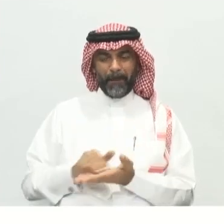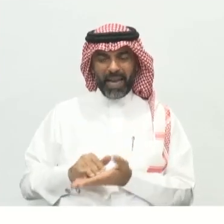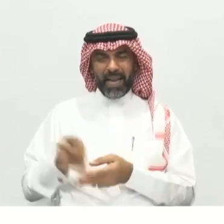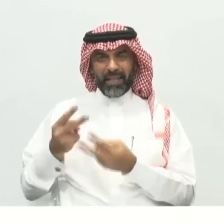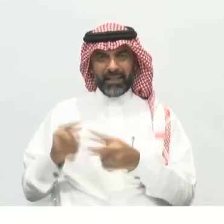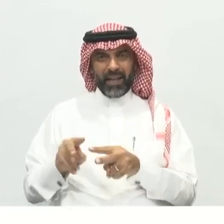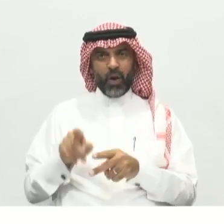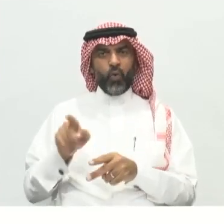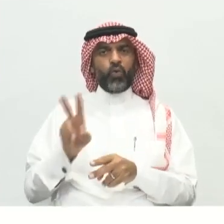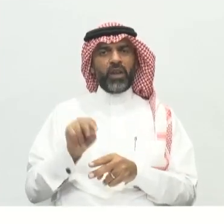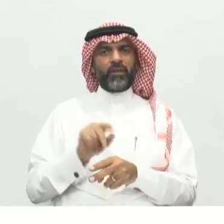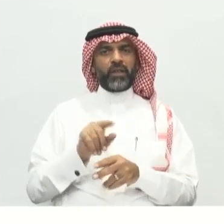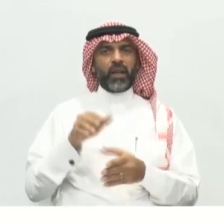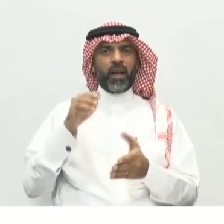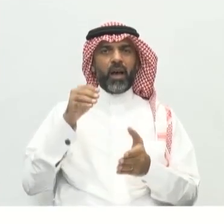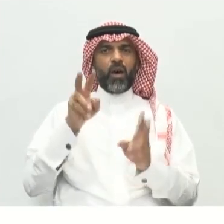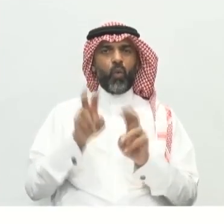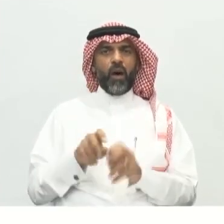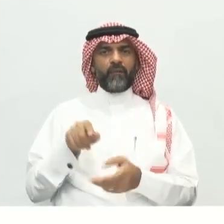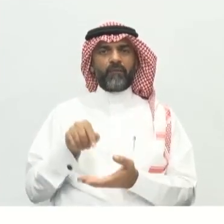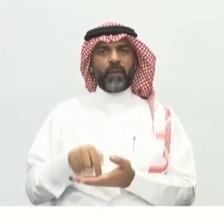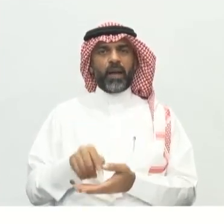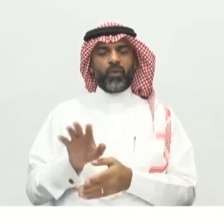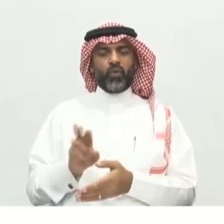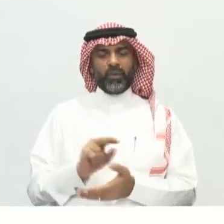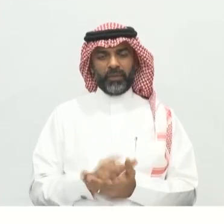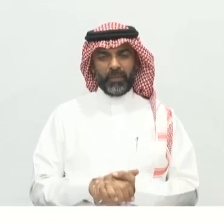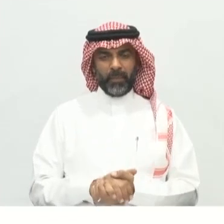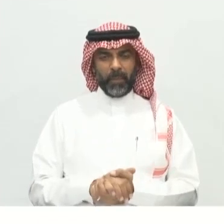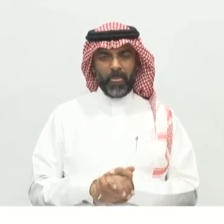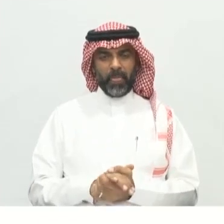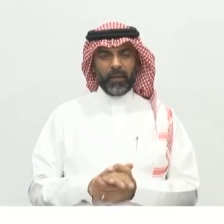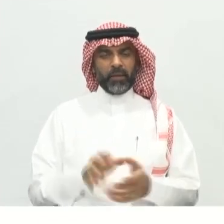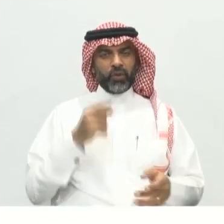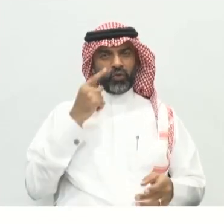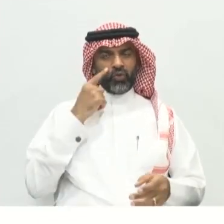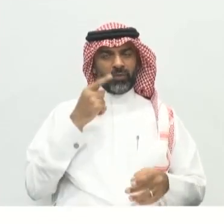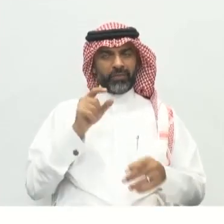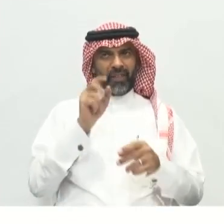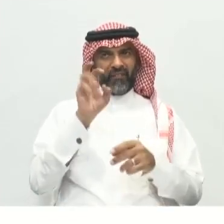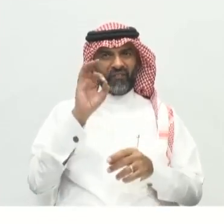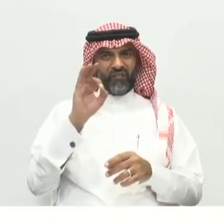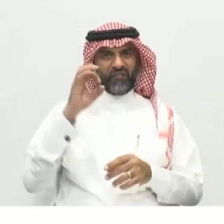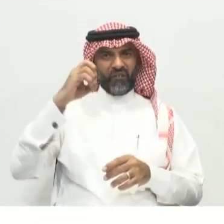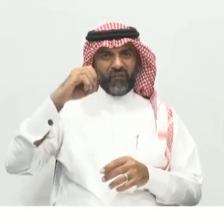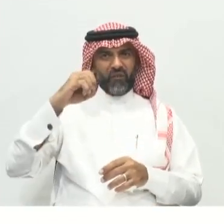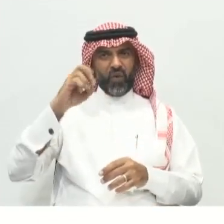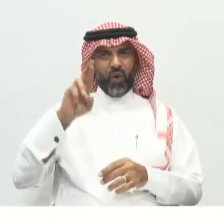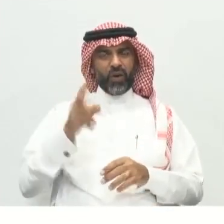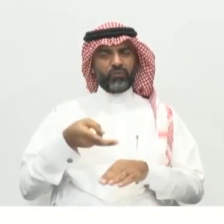نقطه التوقف نقوم هنا بعمل حلقه تكرار حتى يتم الانتقال بين